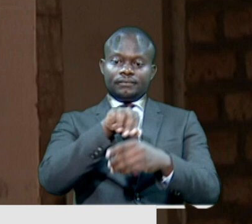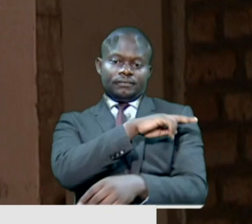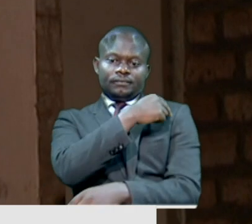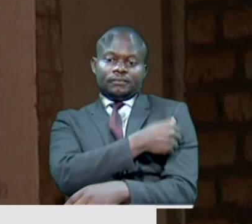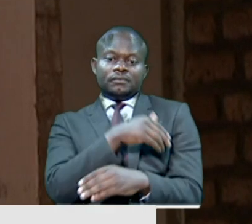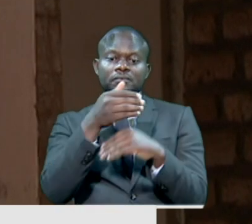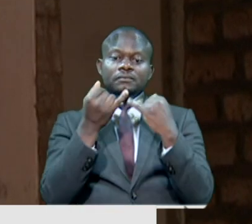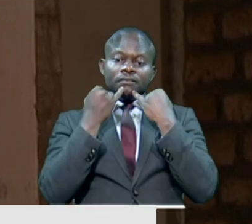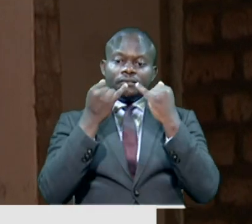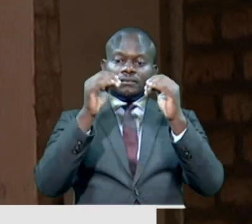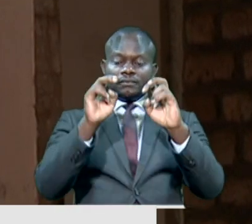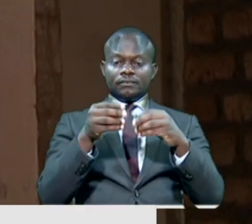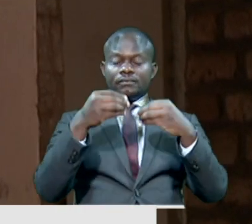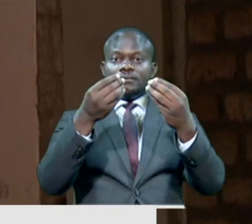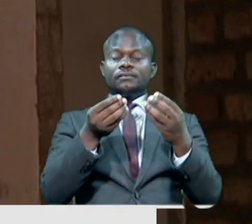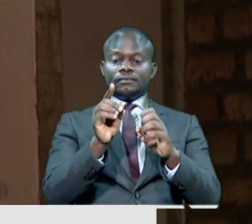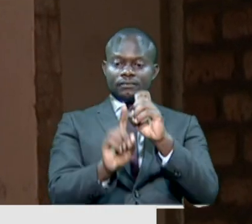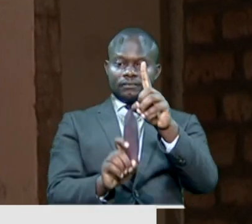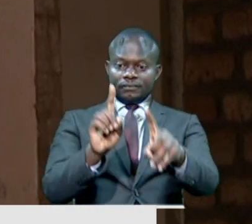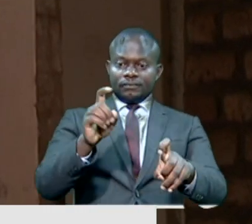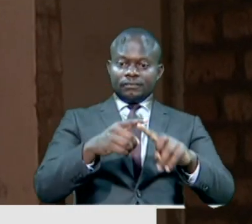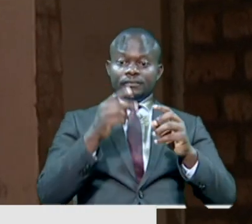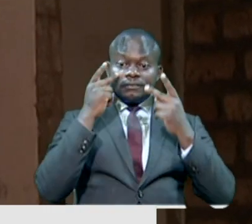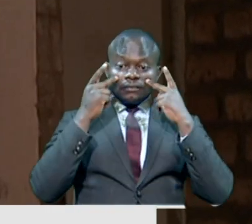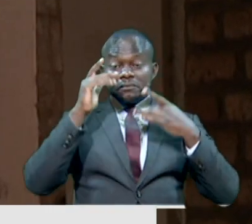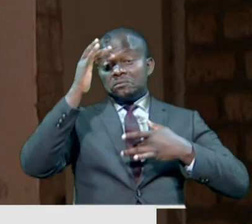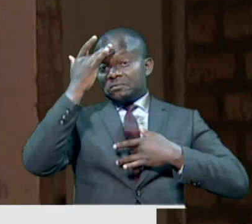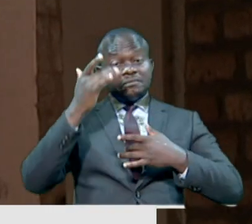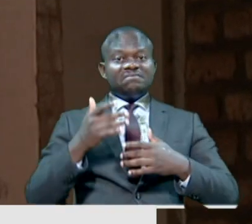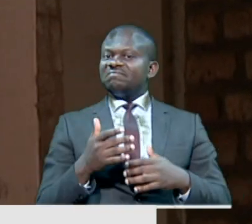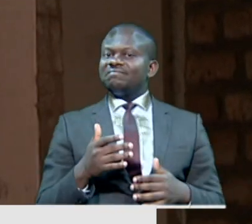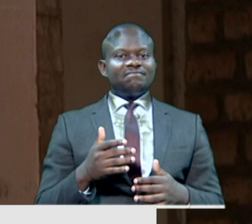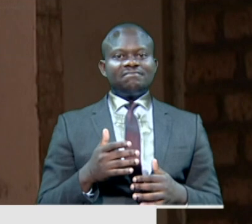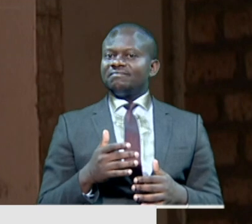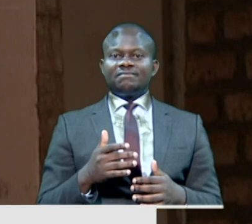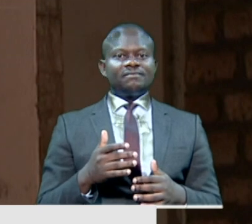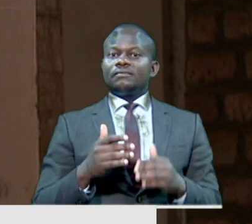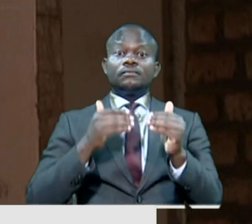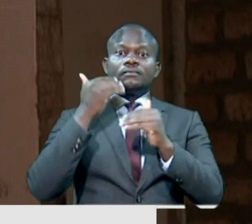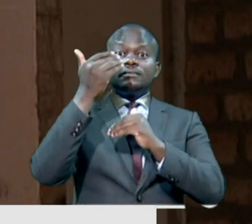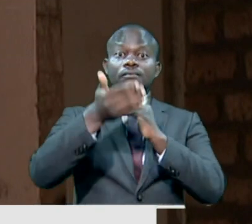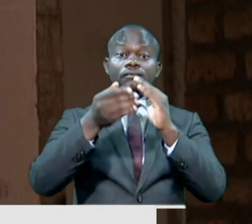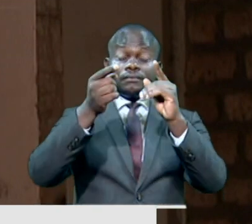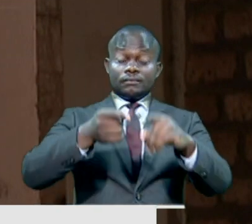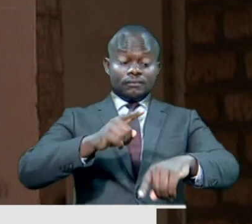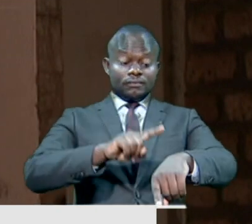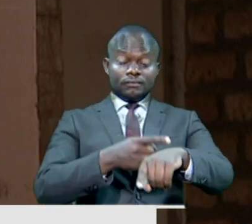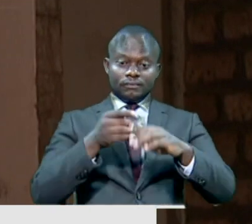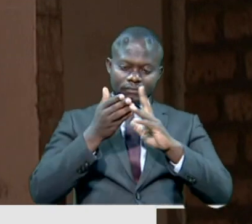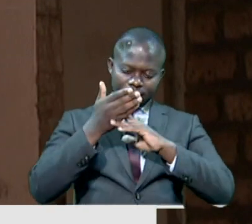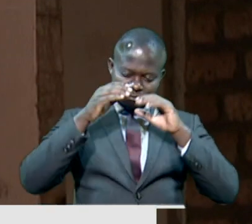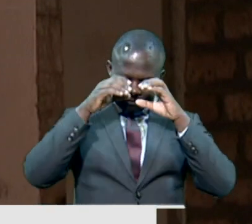bakambwira ngo ntange ikizamini kigikorwa nka gitanga ariko ntihaboneka uburwayi biza kuza kugeraho bancisha mu